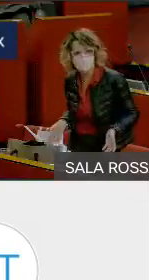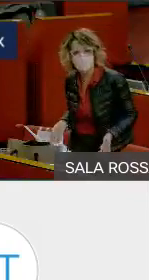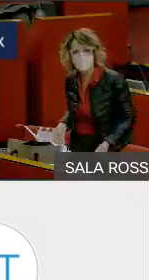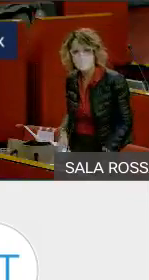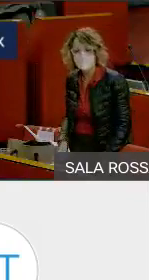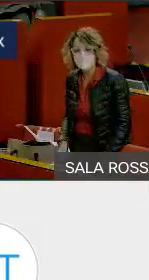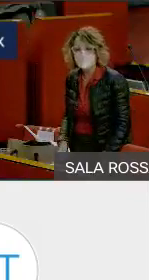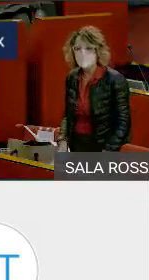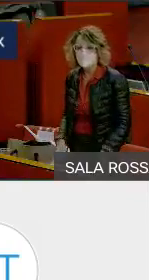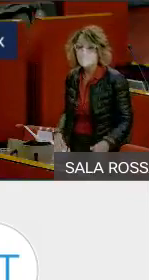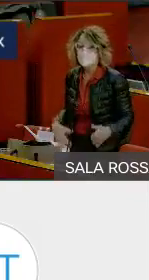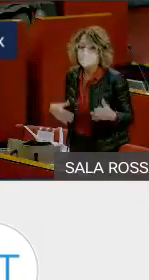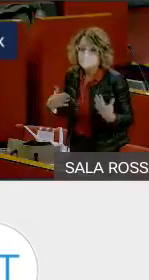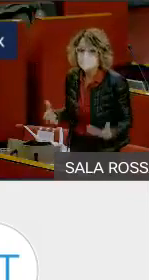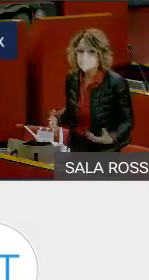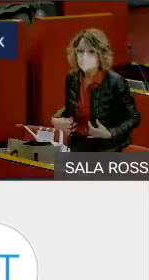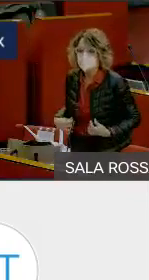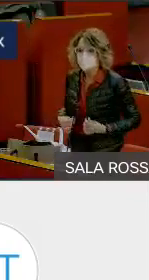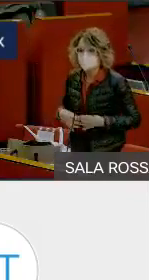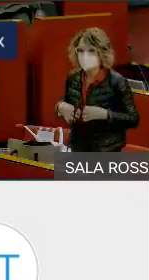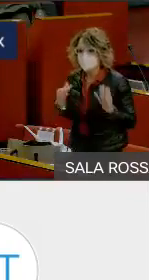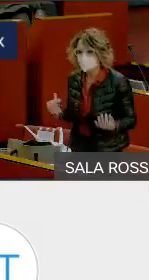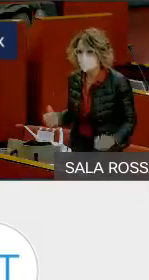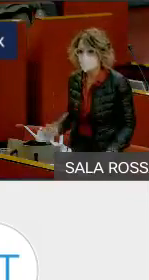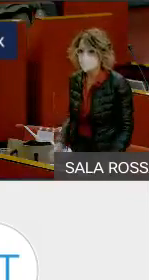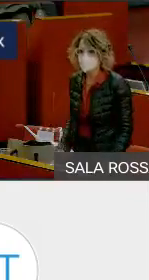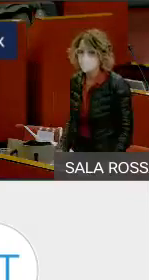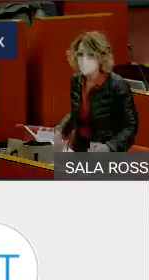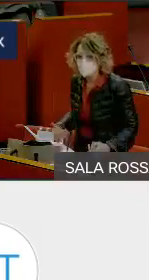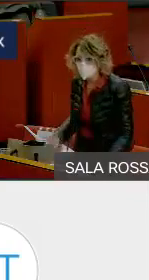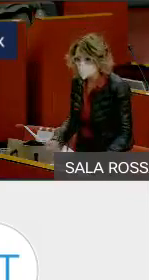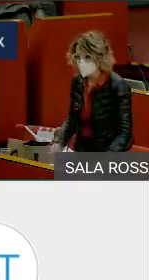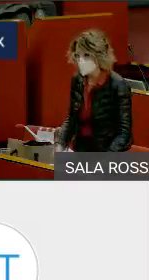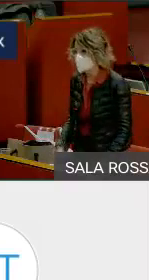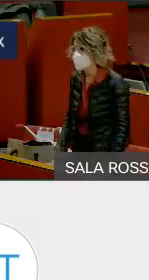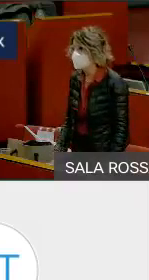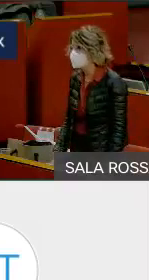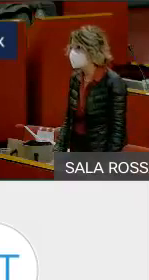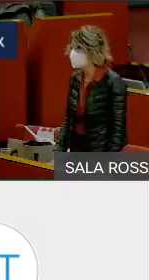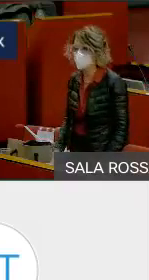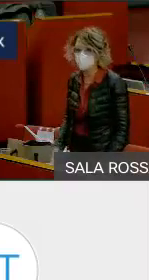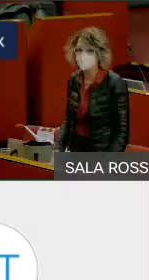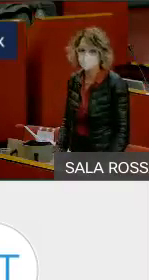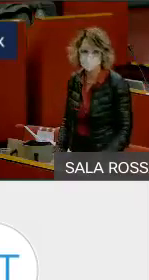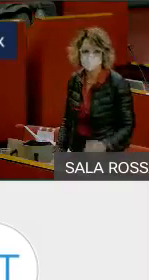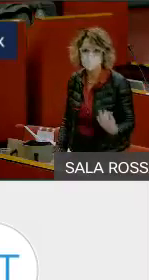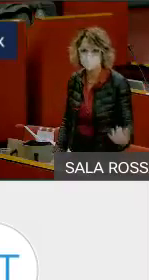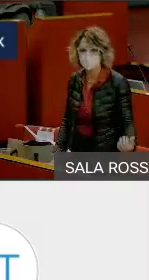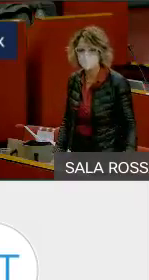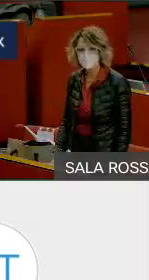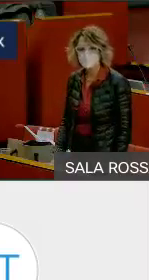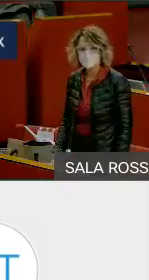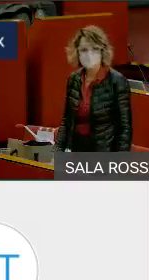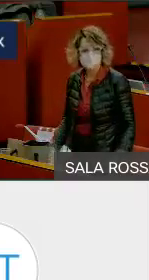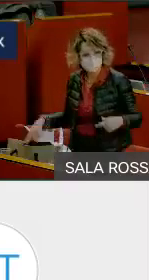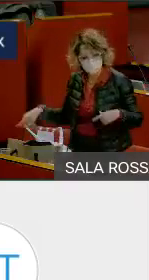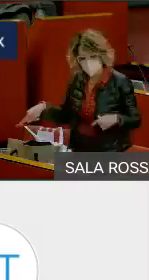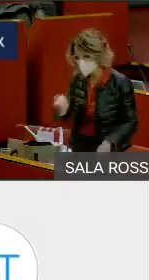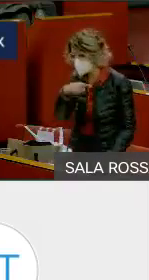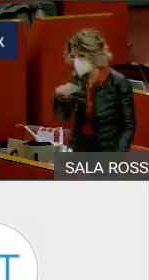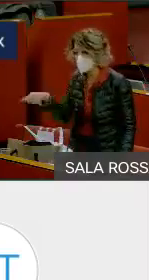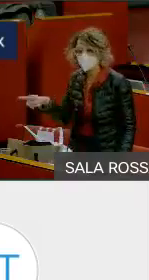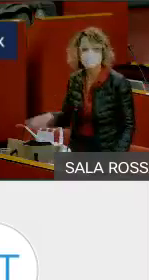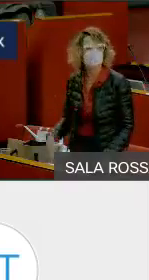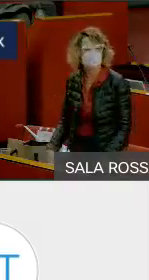deve arrivare quindi è evidente che questa azione così dirompente così dilagante guardate io ancora la trasfera